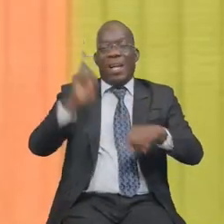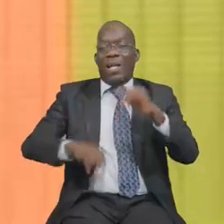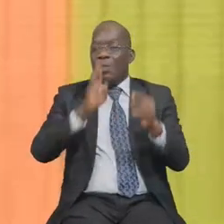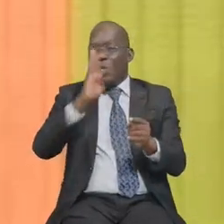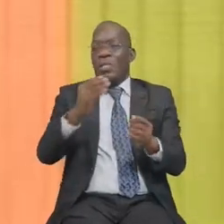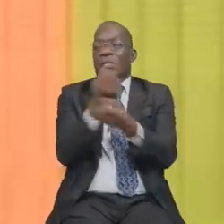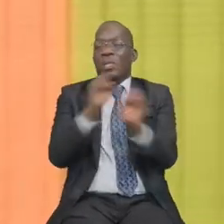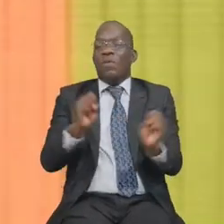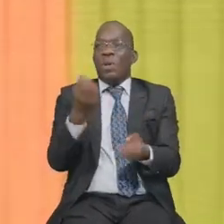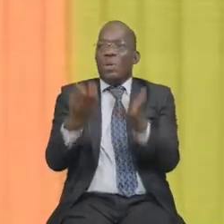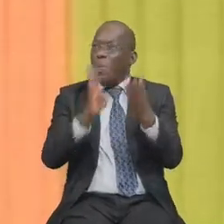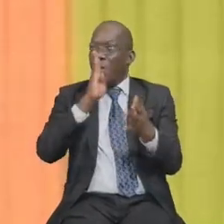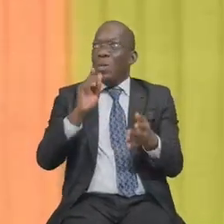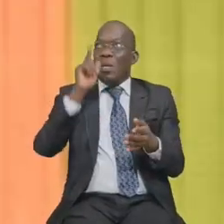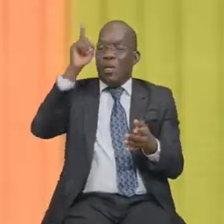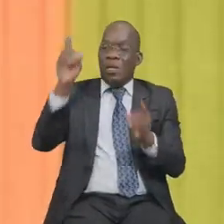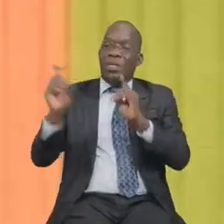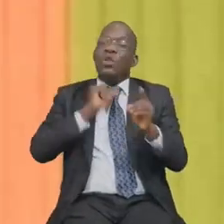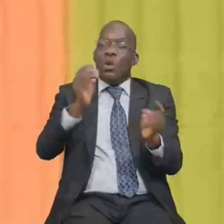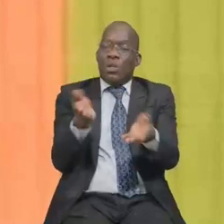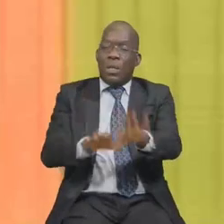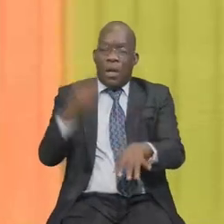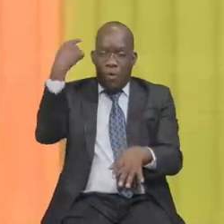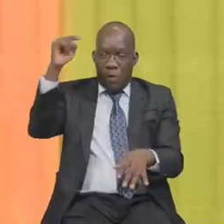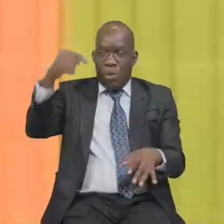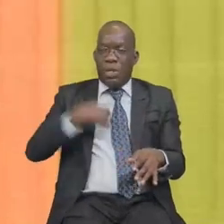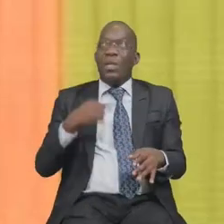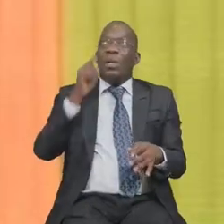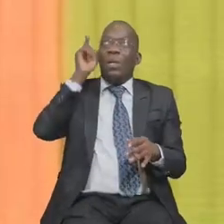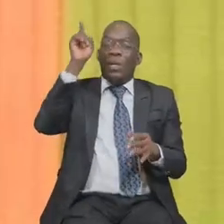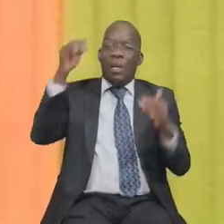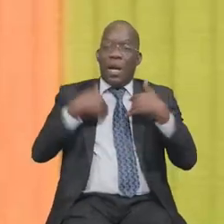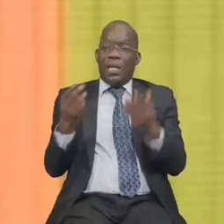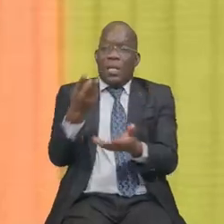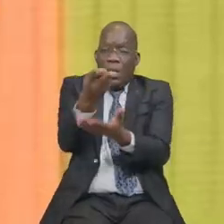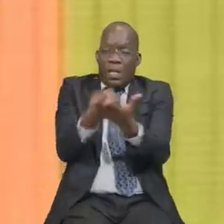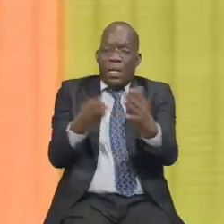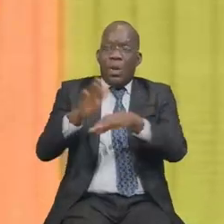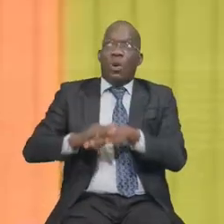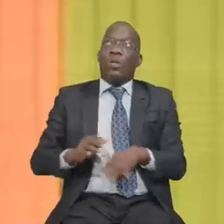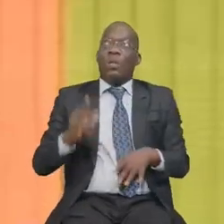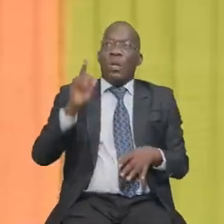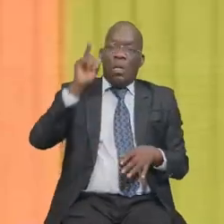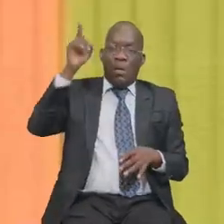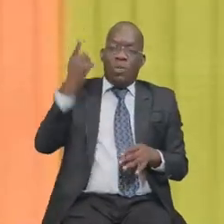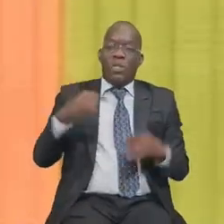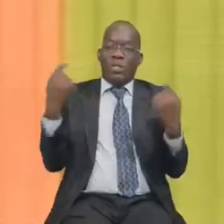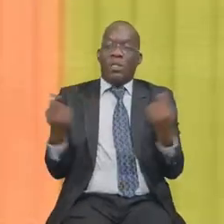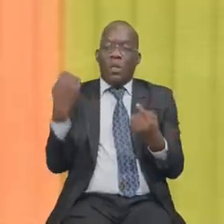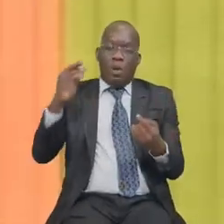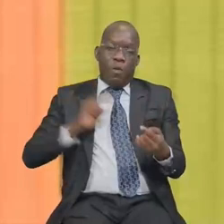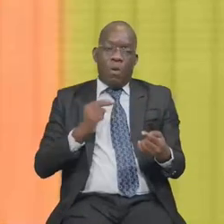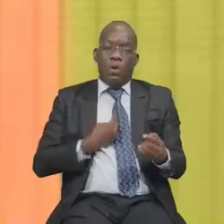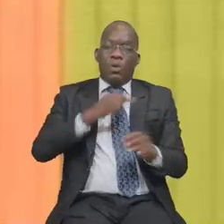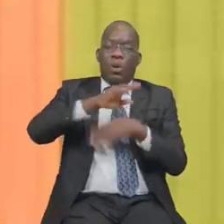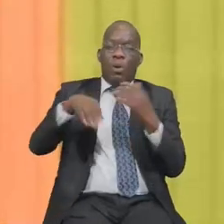moi. Non, il a fait retomber sur lui l'iniquité de nous tous. Verset 7.